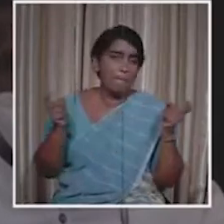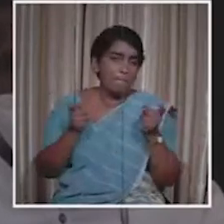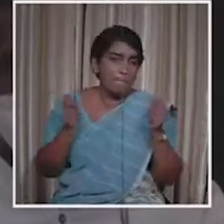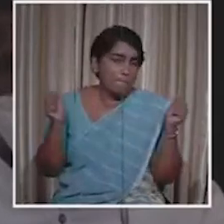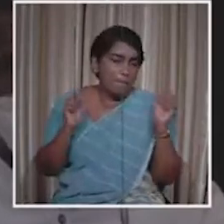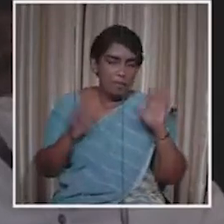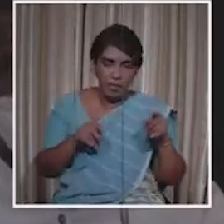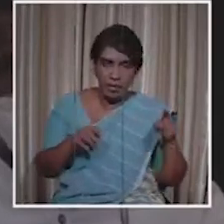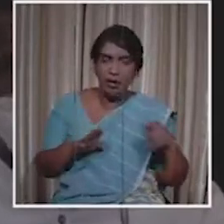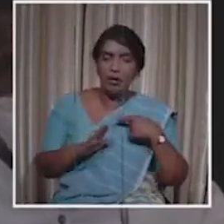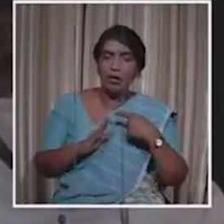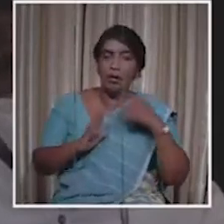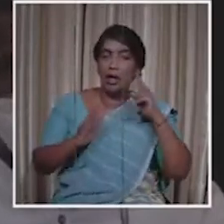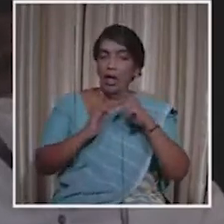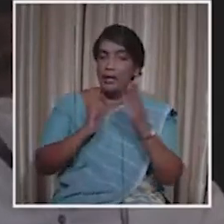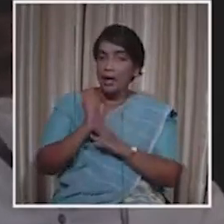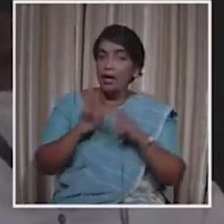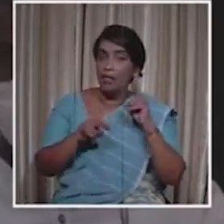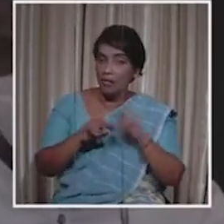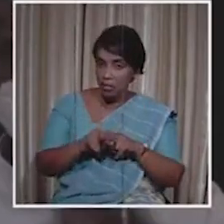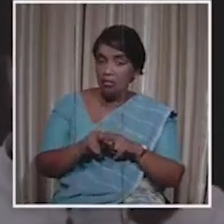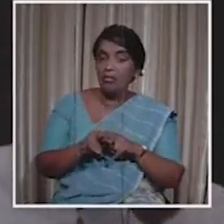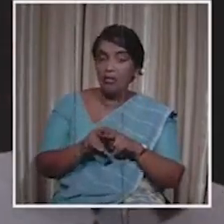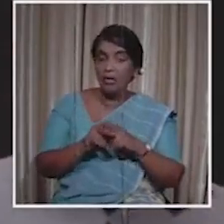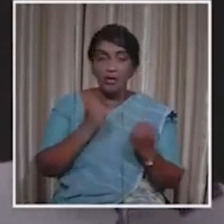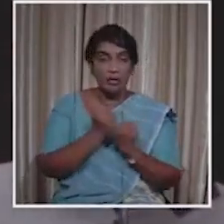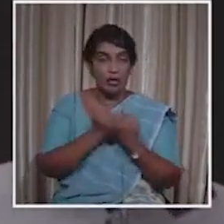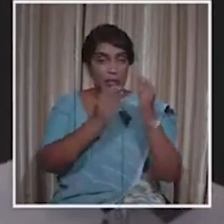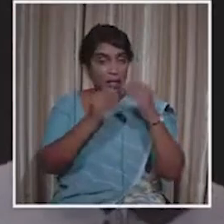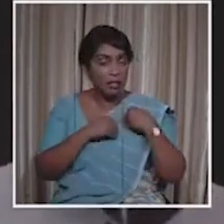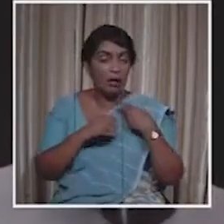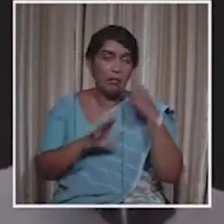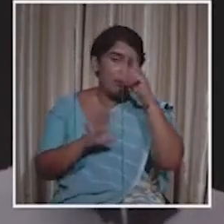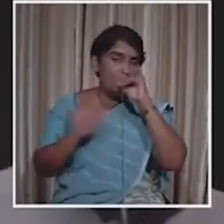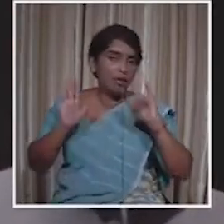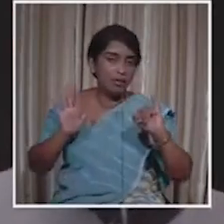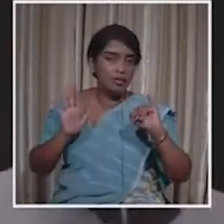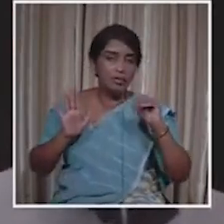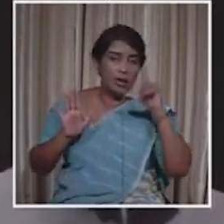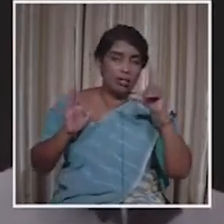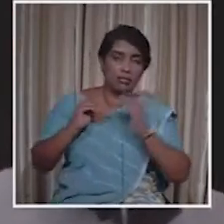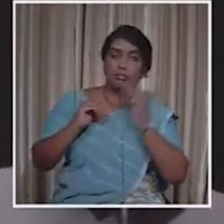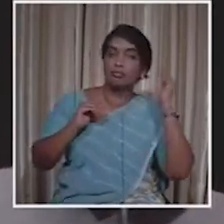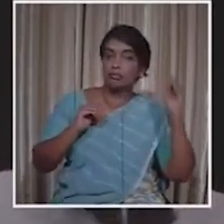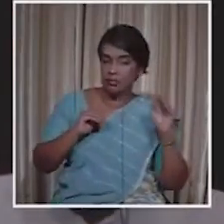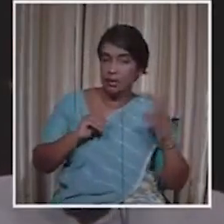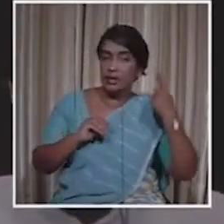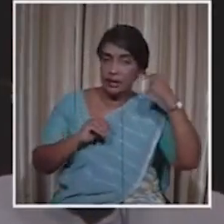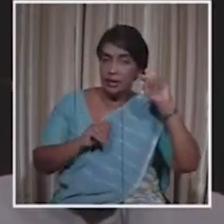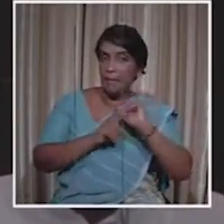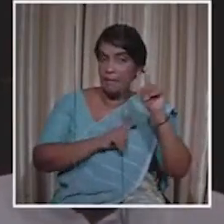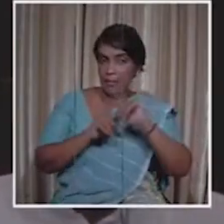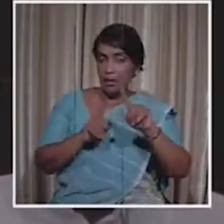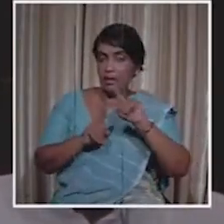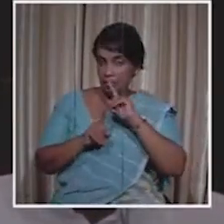சர்வதேச நாணய நிதியம் சில உதவிகளை தரும், அதற்கு இன்னும் சில 4 மாதங்கள் 6 மாதங்கள் செல்லலாம் என்று சபையிலே இங்கு சொல்லப்படுகின்ற பொழுது நீங்கள்